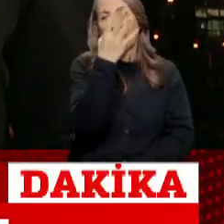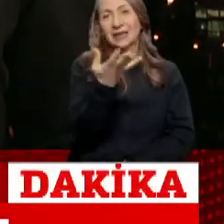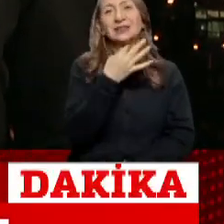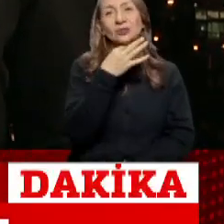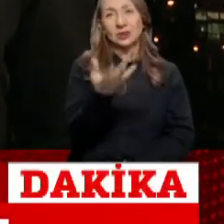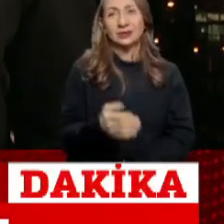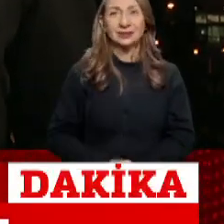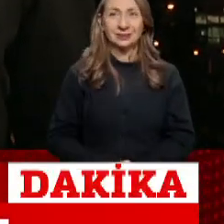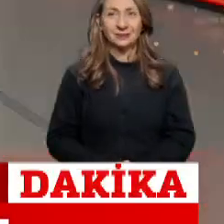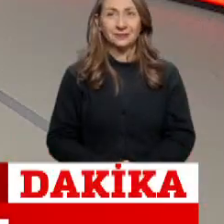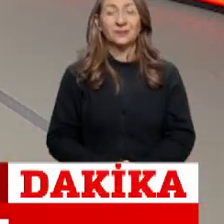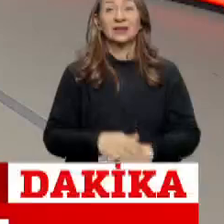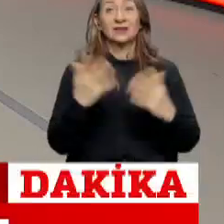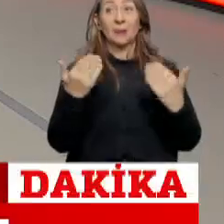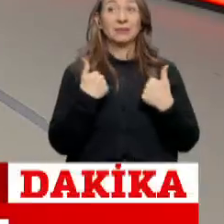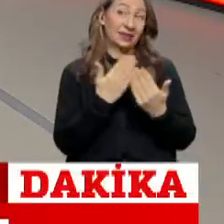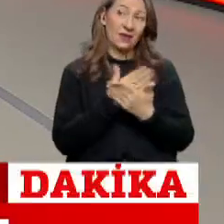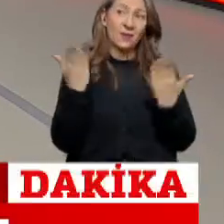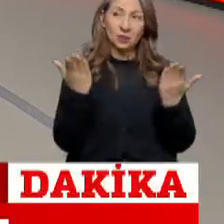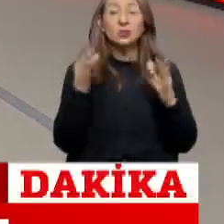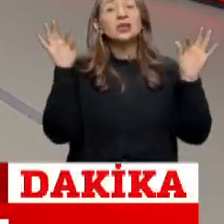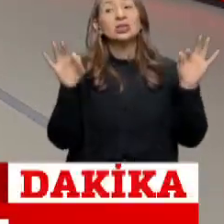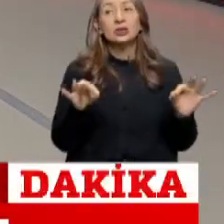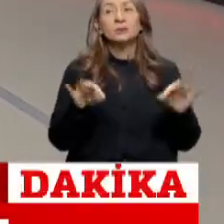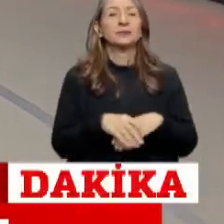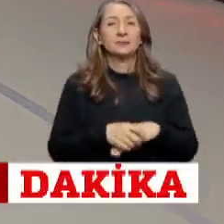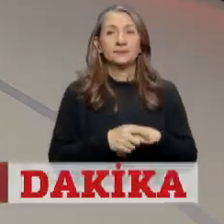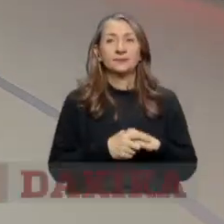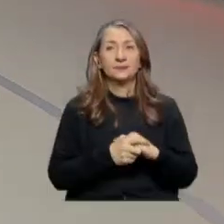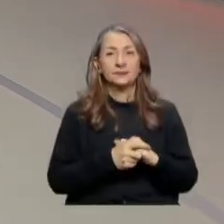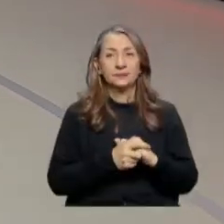ediyoruz. Ve biz de devam ediyoruz. Şimdi